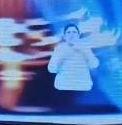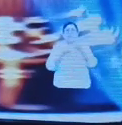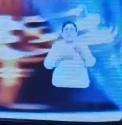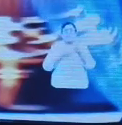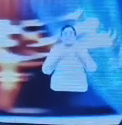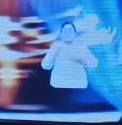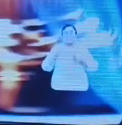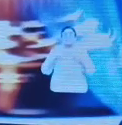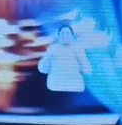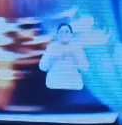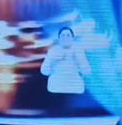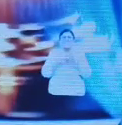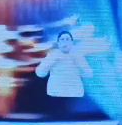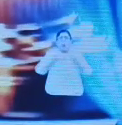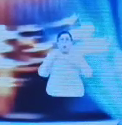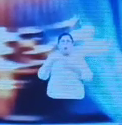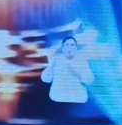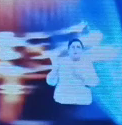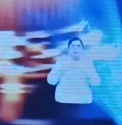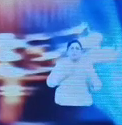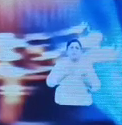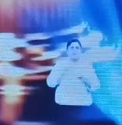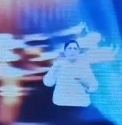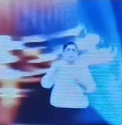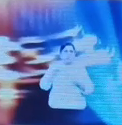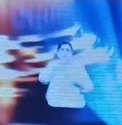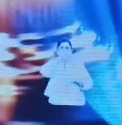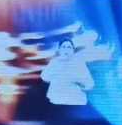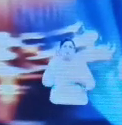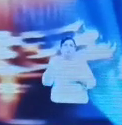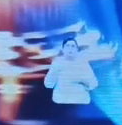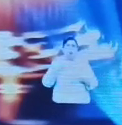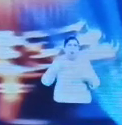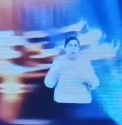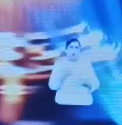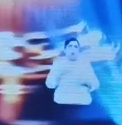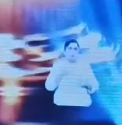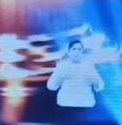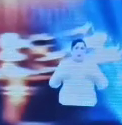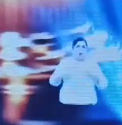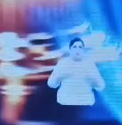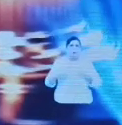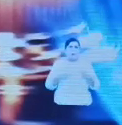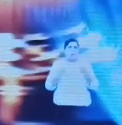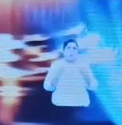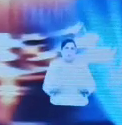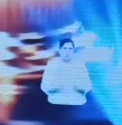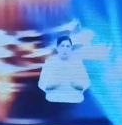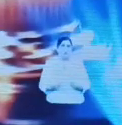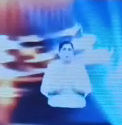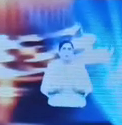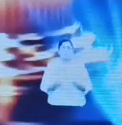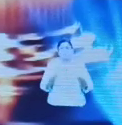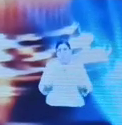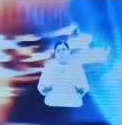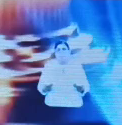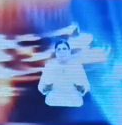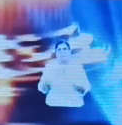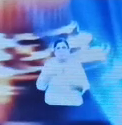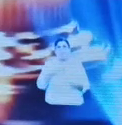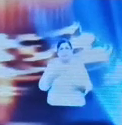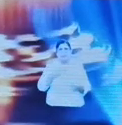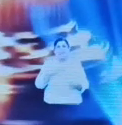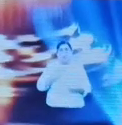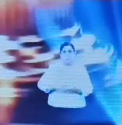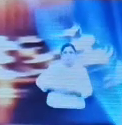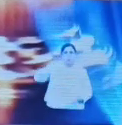برای بازی در سریال یارگی. پینار دنیز اینجا داره میگه که من برای دومین ساله که این جایزه رو گرفتم و